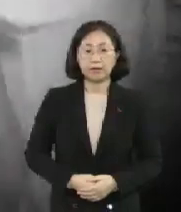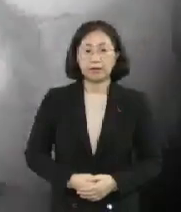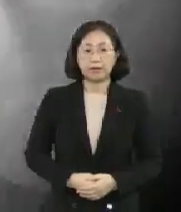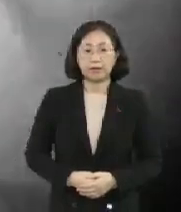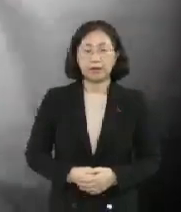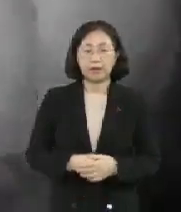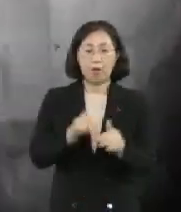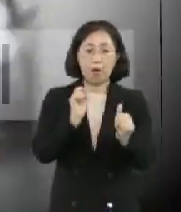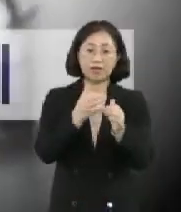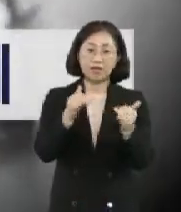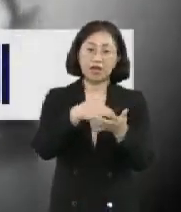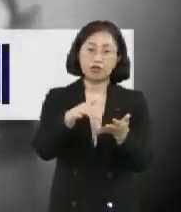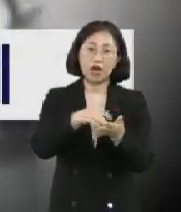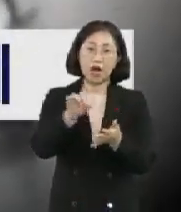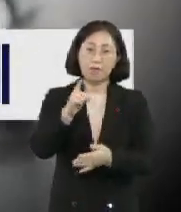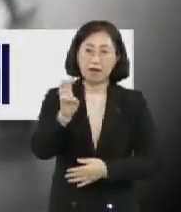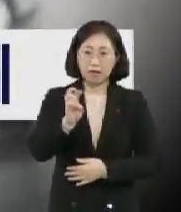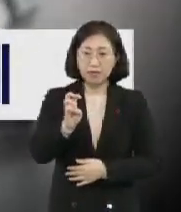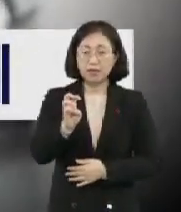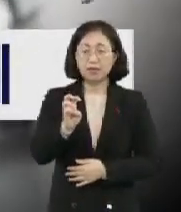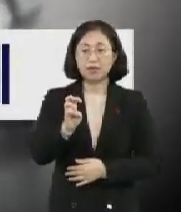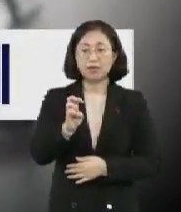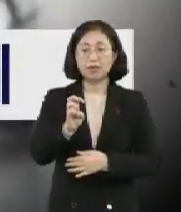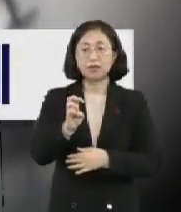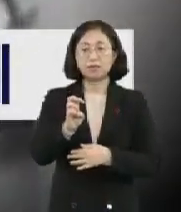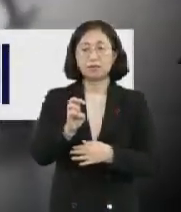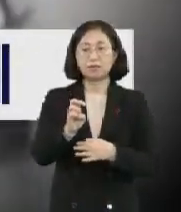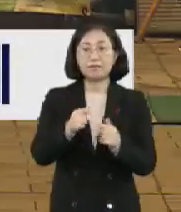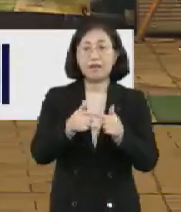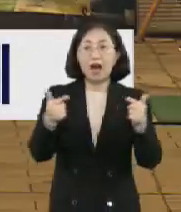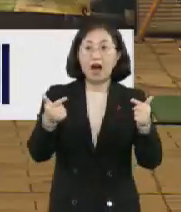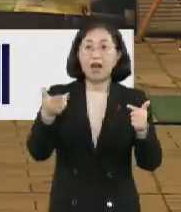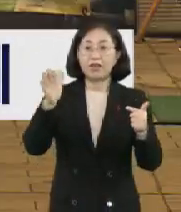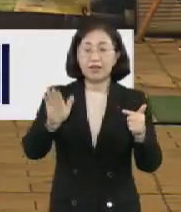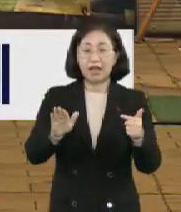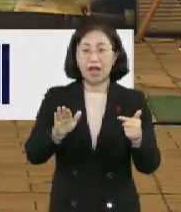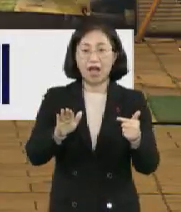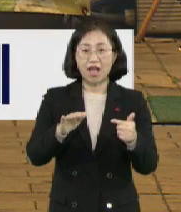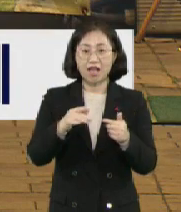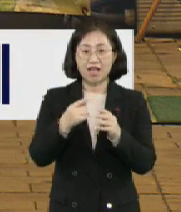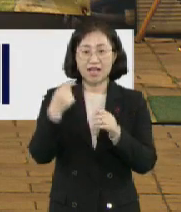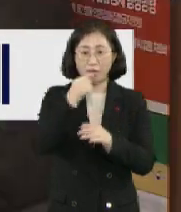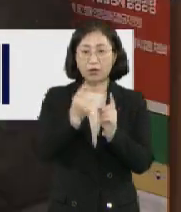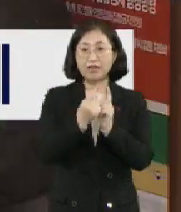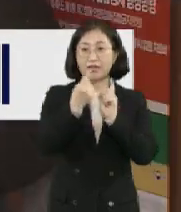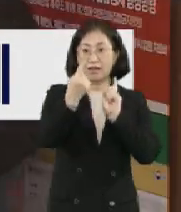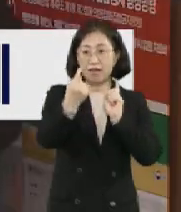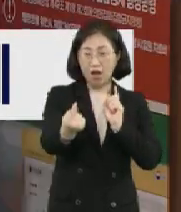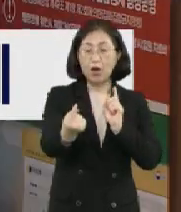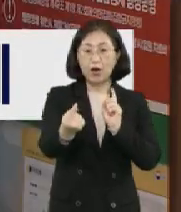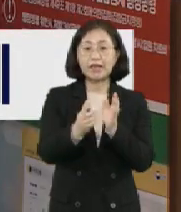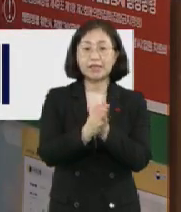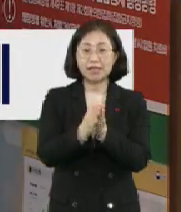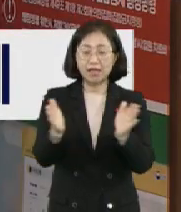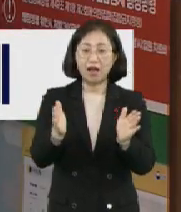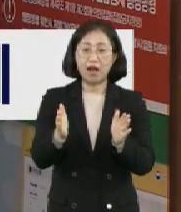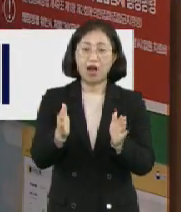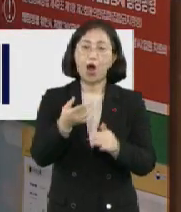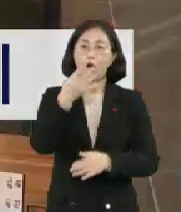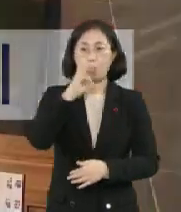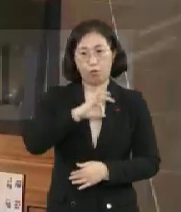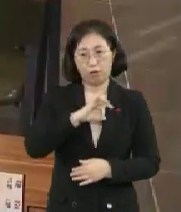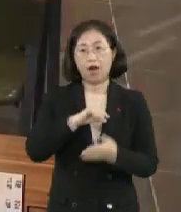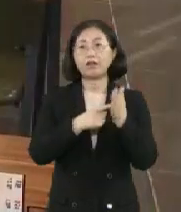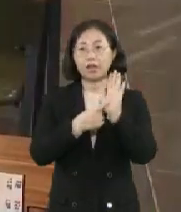연일 130명 안팎의 코로나19 확진자가 쏟아지던 대전에서는 다시 강도 높은 사회적 거리두기가 시작된 뒤 그